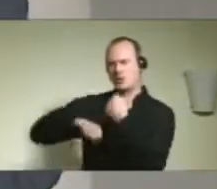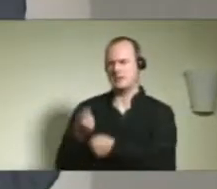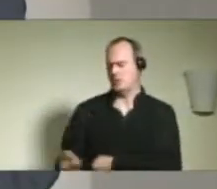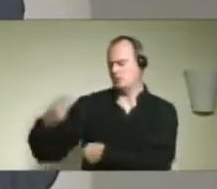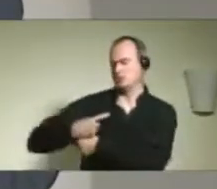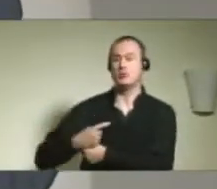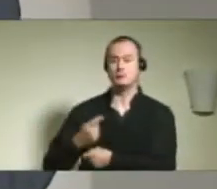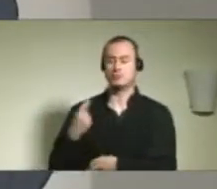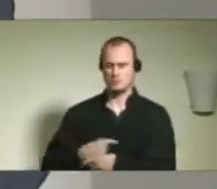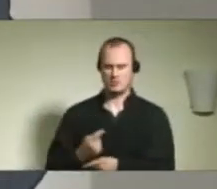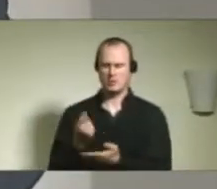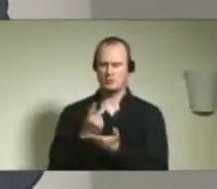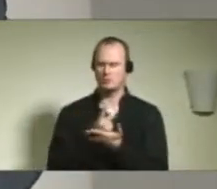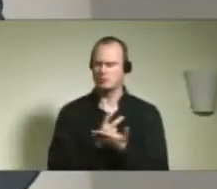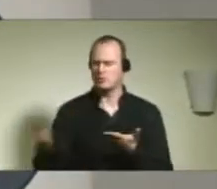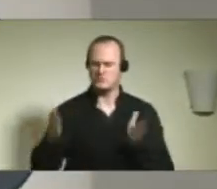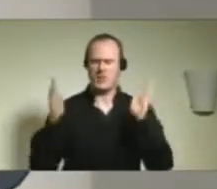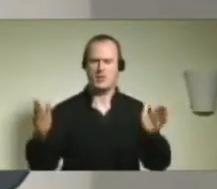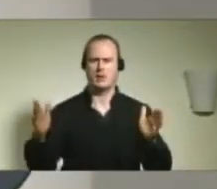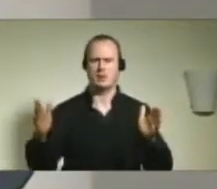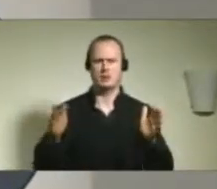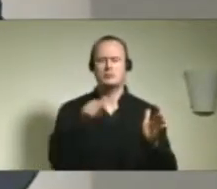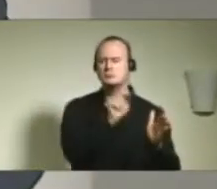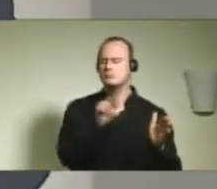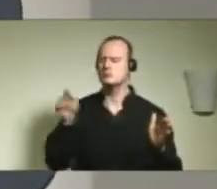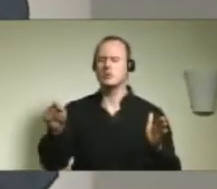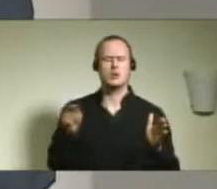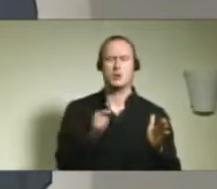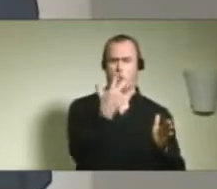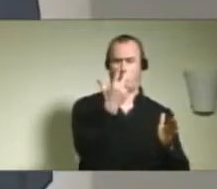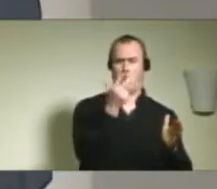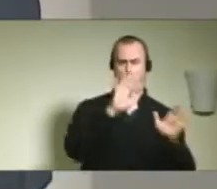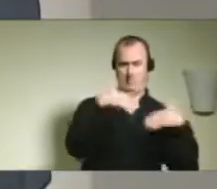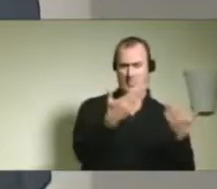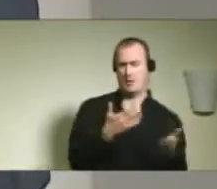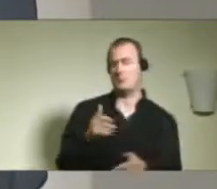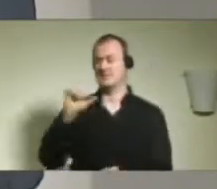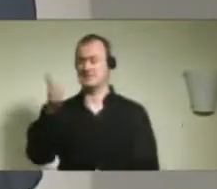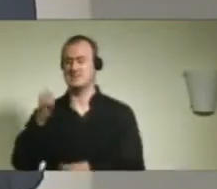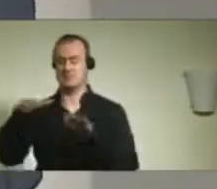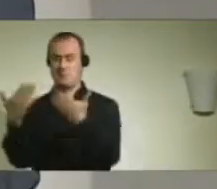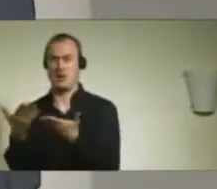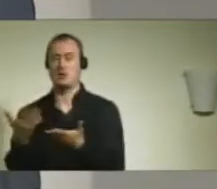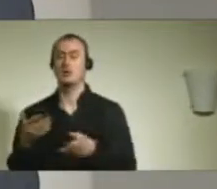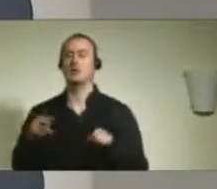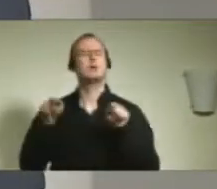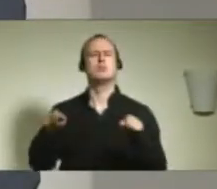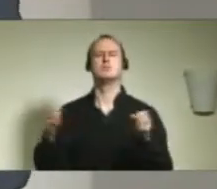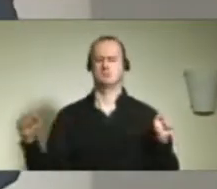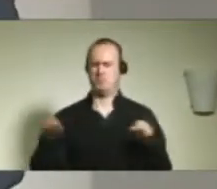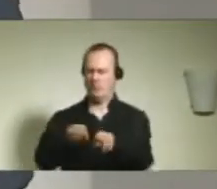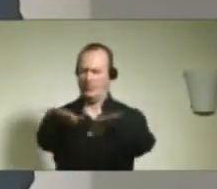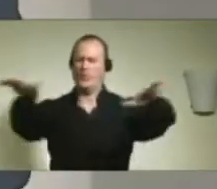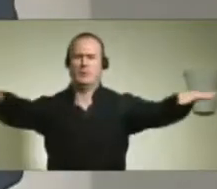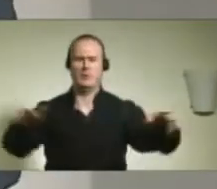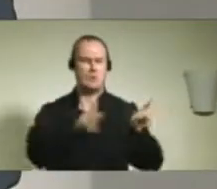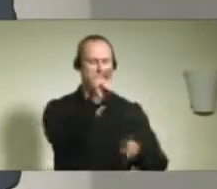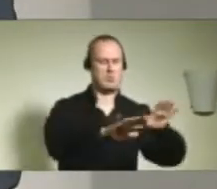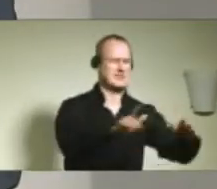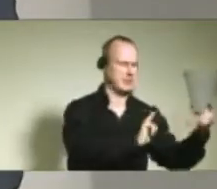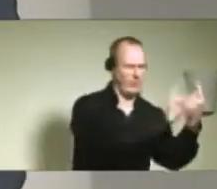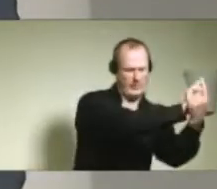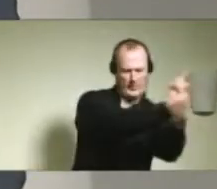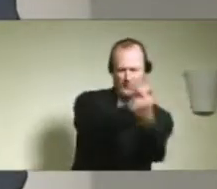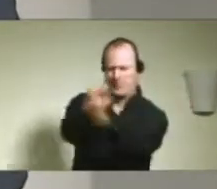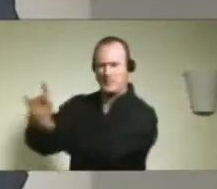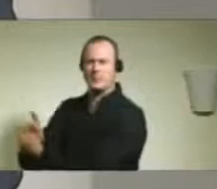semaines, le 3 mai et le 10 mai encore, des visites au niveau de la population. Donc, pour nous, au niveau des